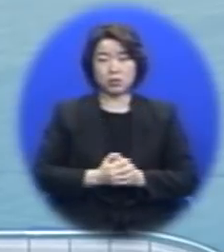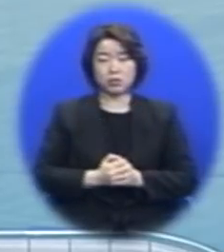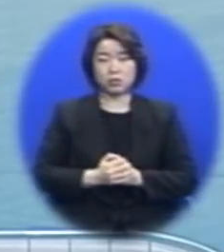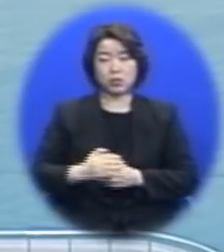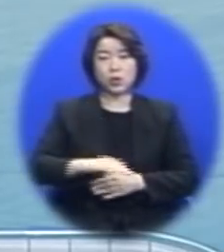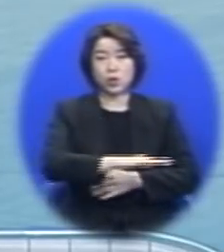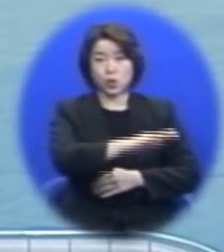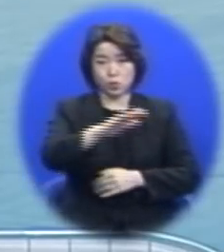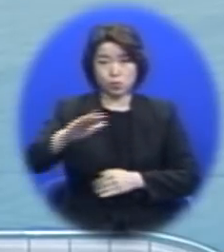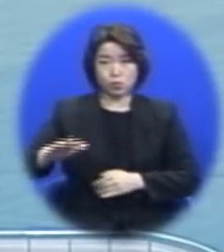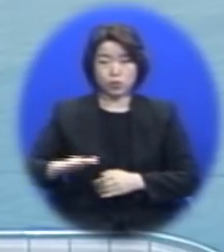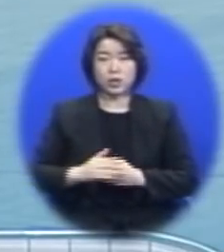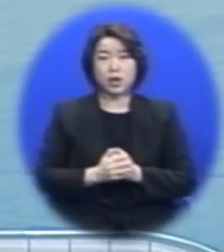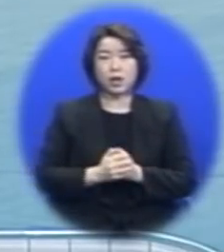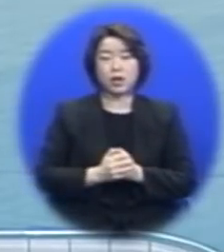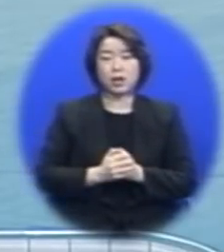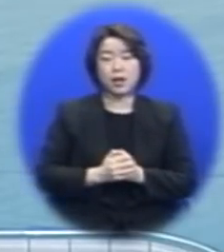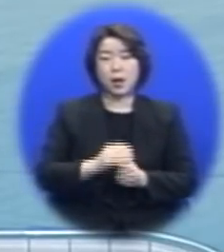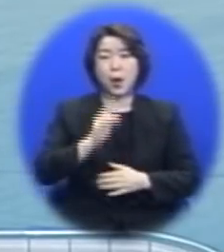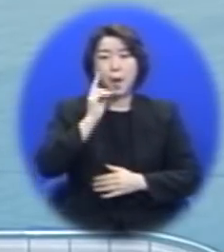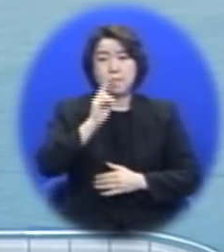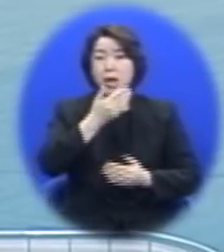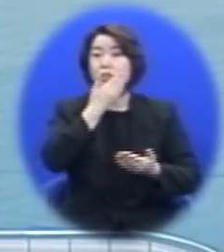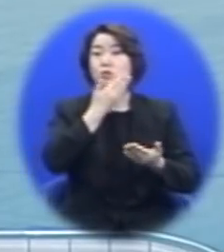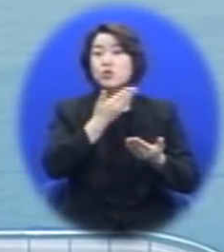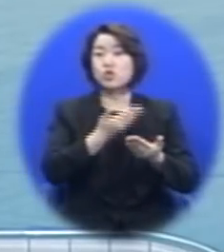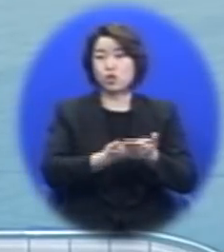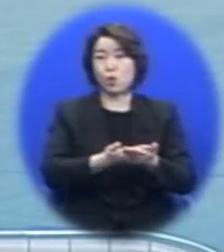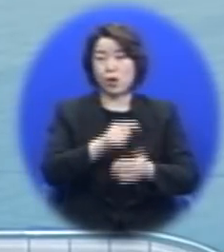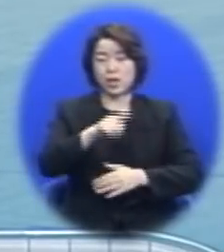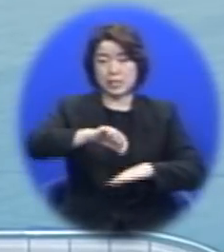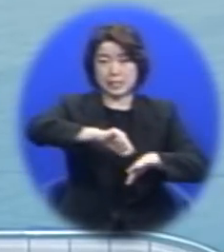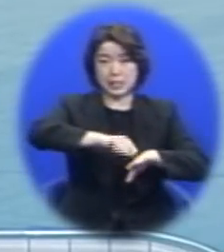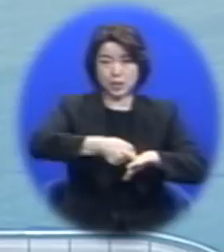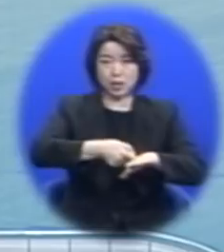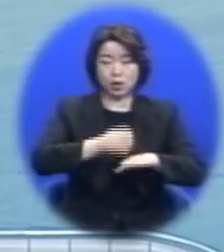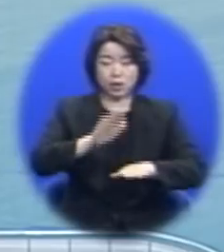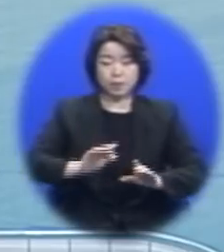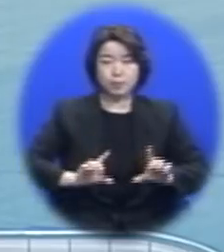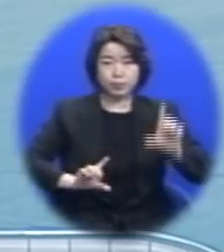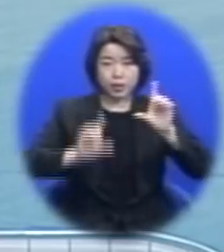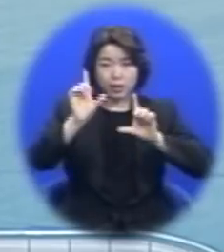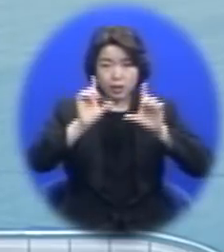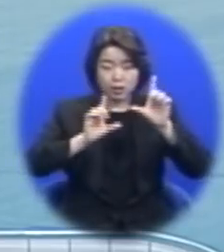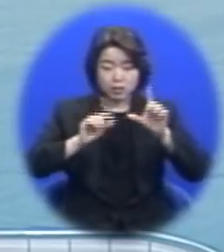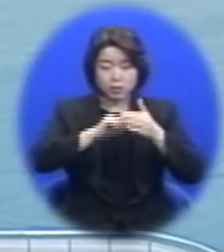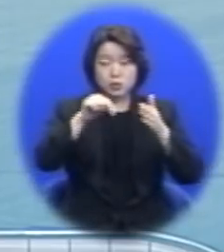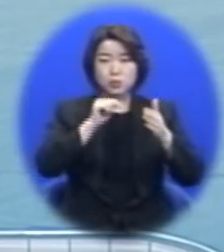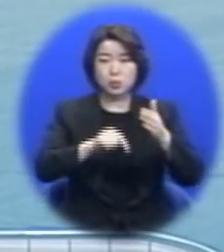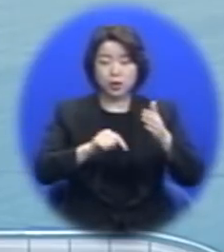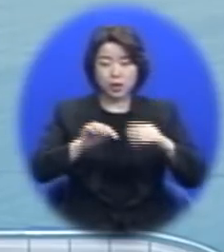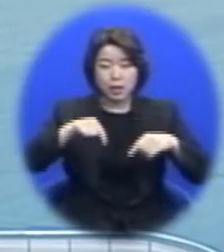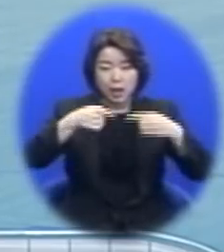우리가 아주 중요한 이 재앙의 현실 속에 들어가고 있는 거죠.